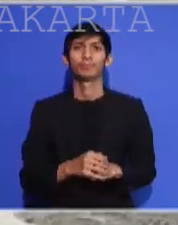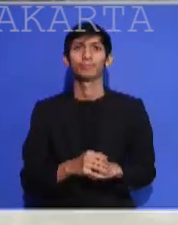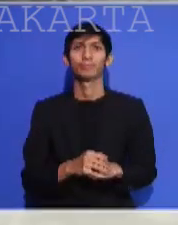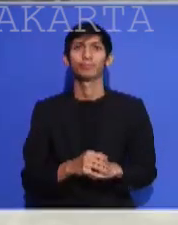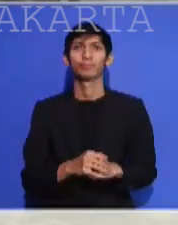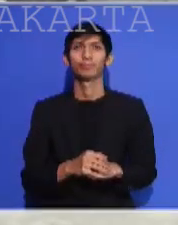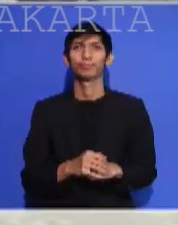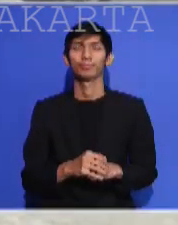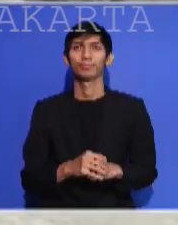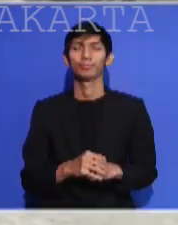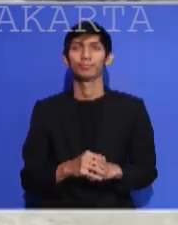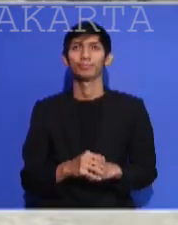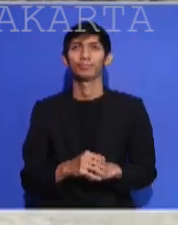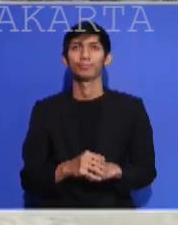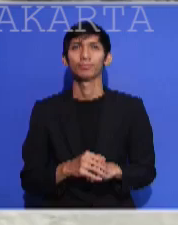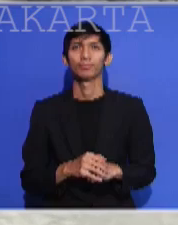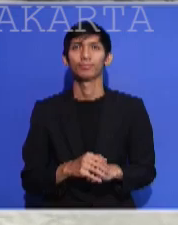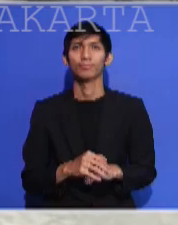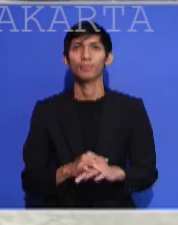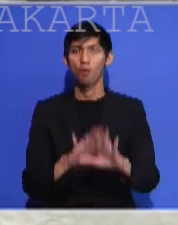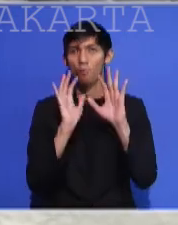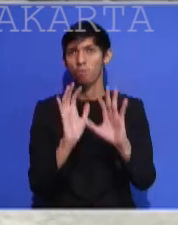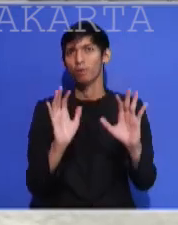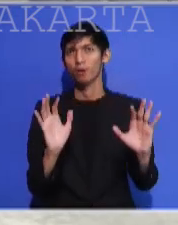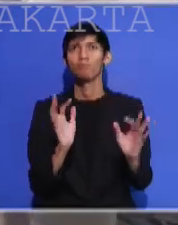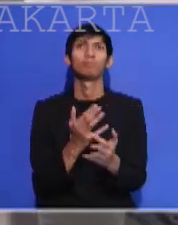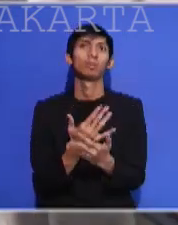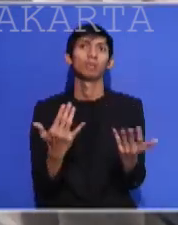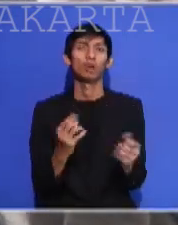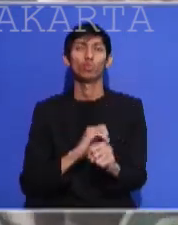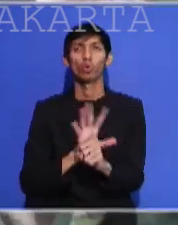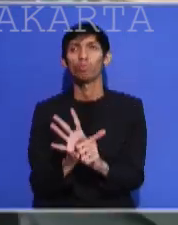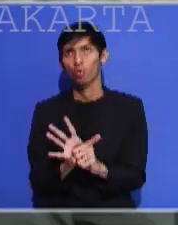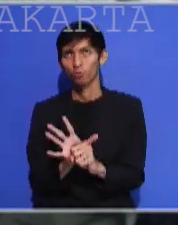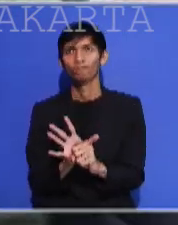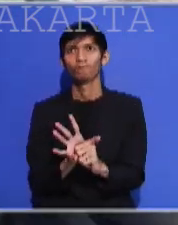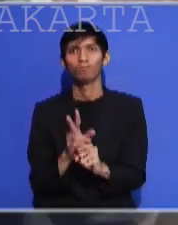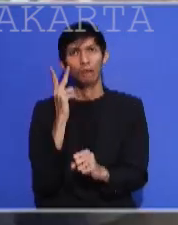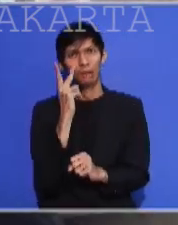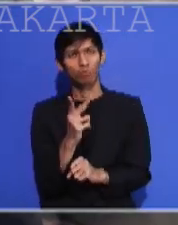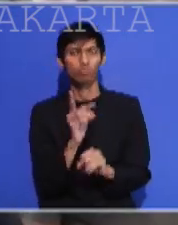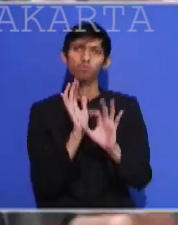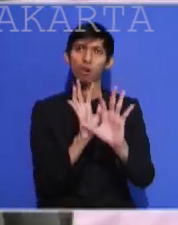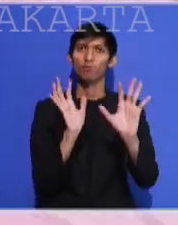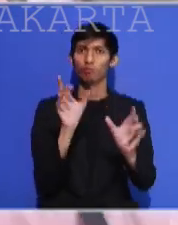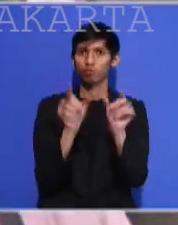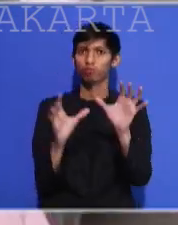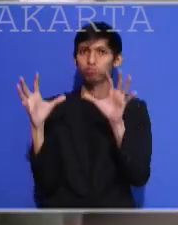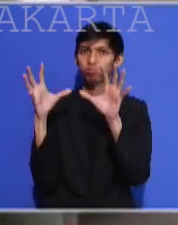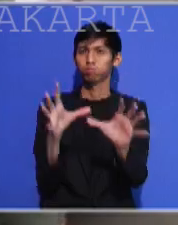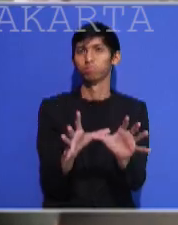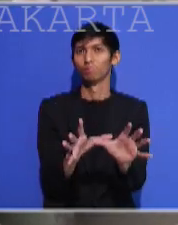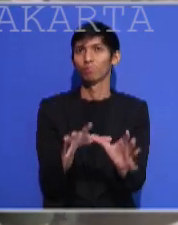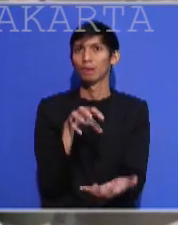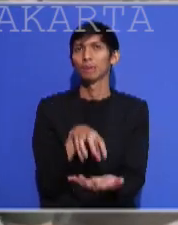tahunnya ratusan warga masyarakat kulom Progo dan sekitarnya nampak memadati kawasan wisata sejarah dan religi puncak